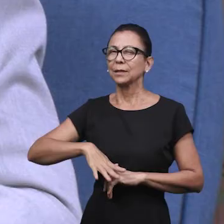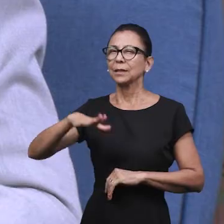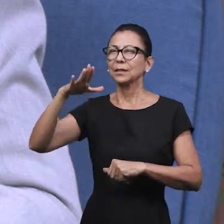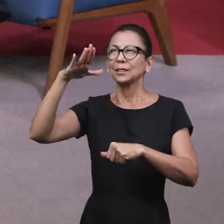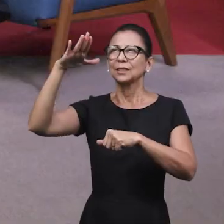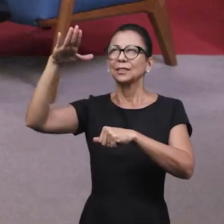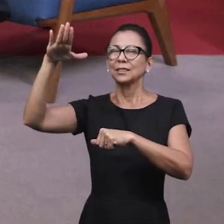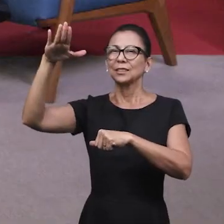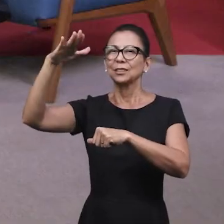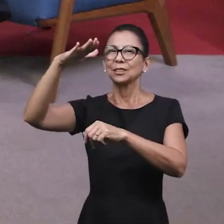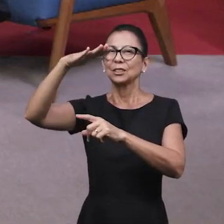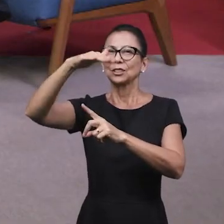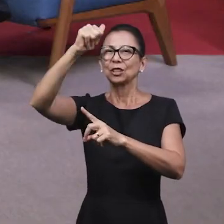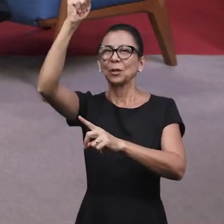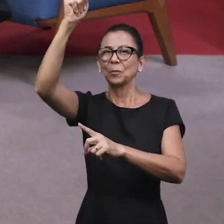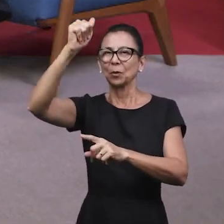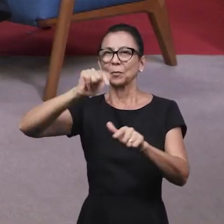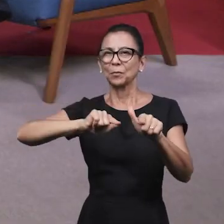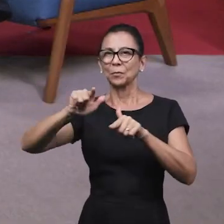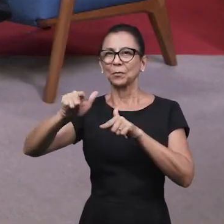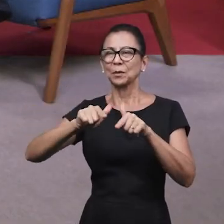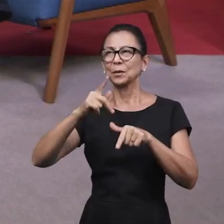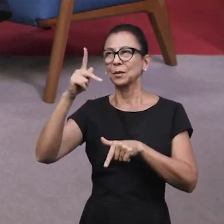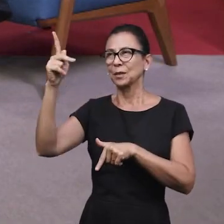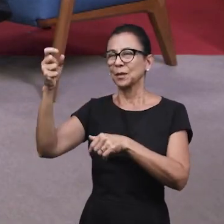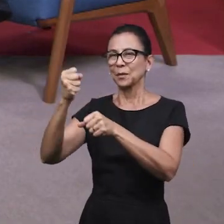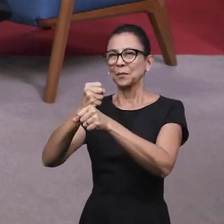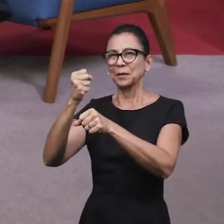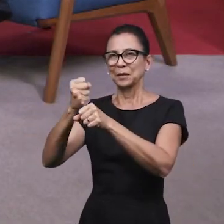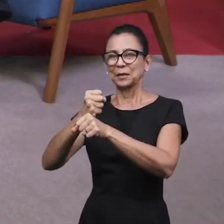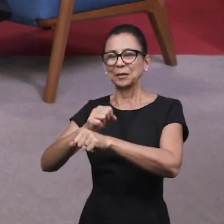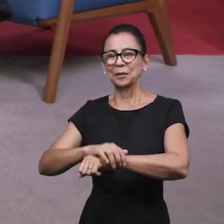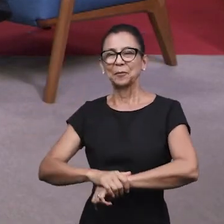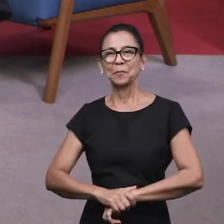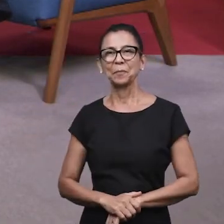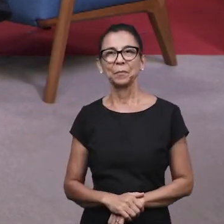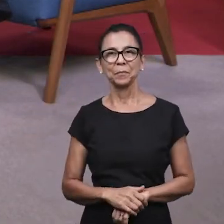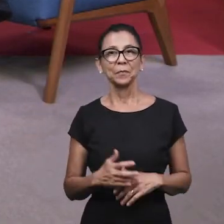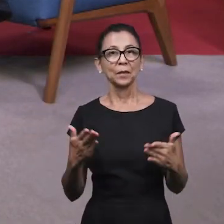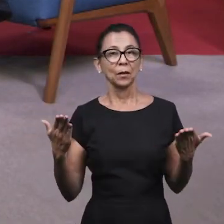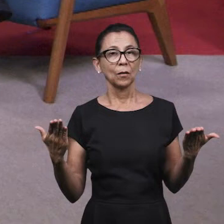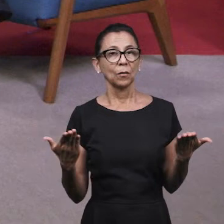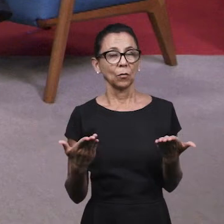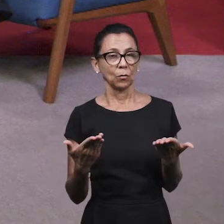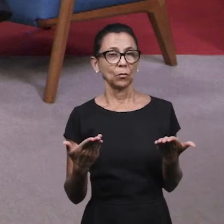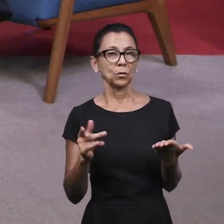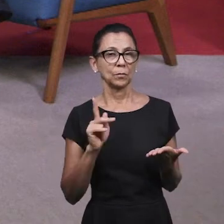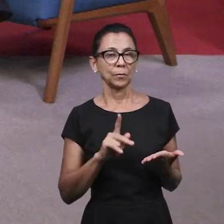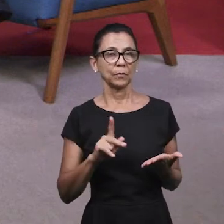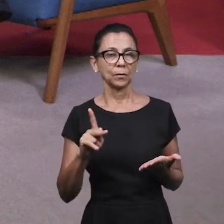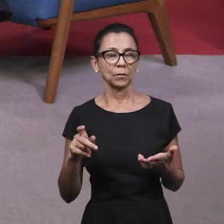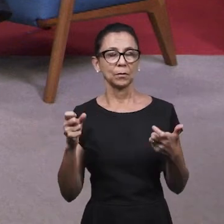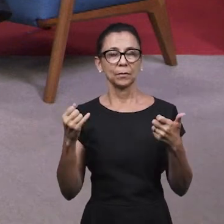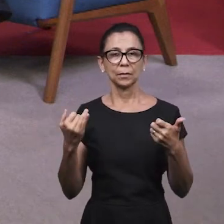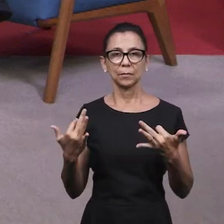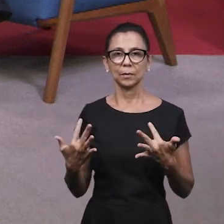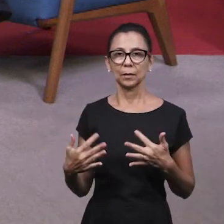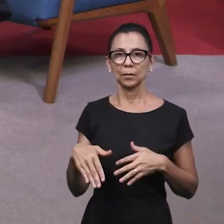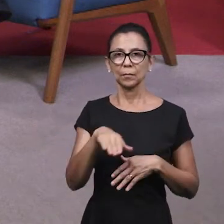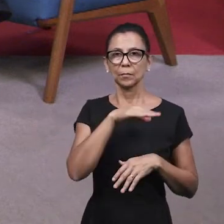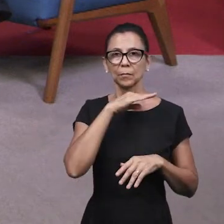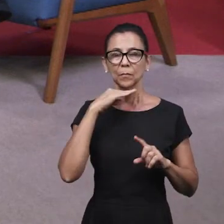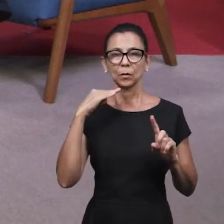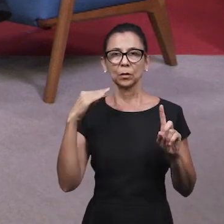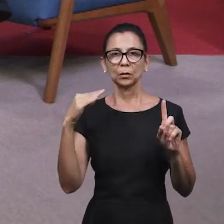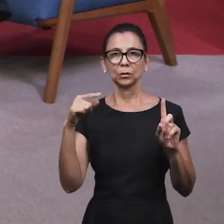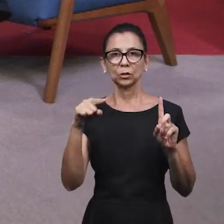œuvre merveilleuse. Aujourd'hui, dans l'étude pour les enfants intermédiaires et adolescents, la professeure Evelyne Ataïdis nous parlera sur